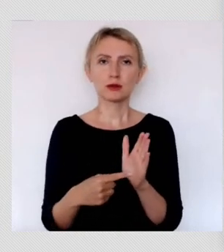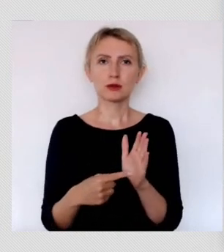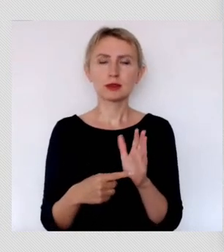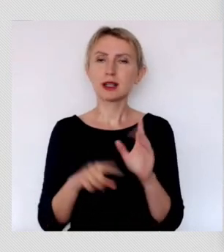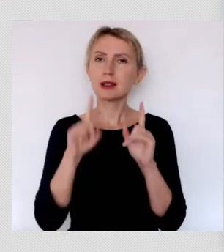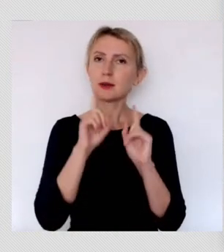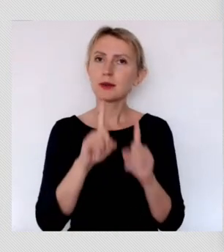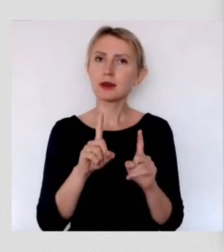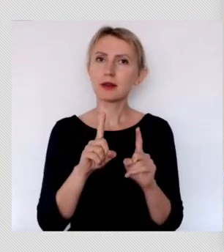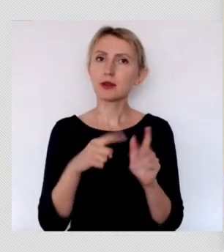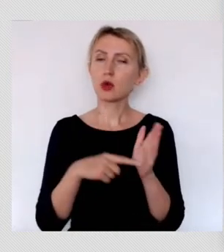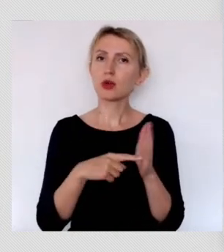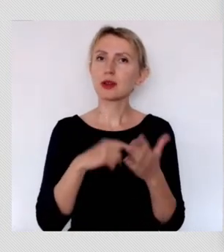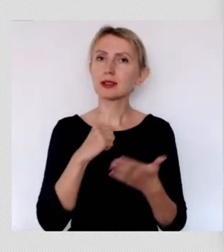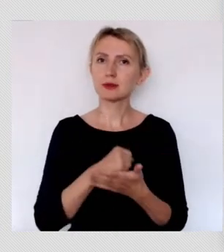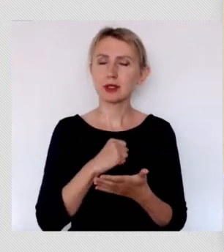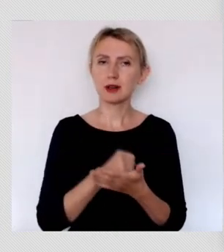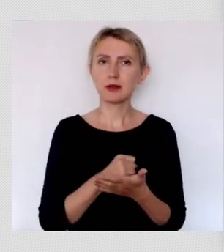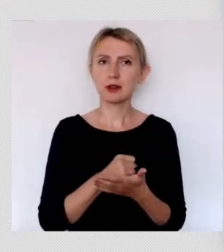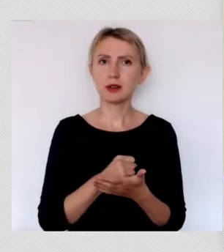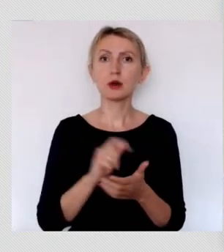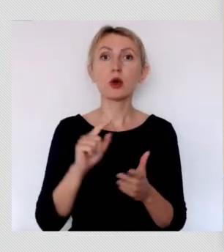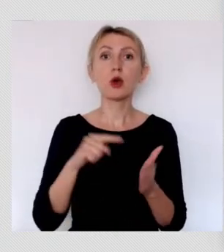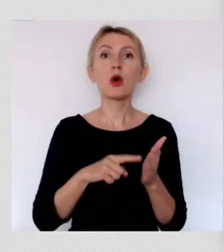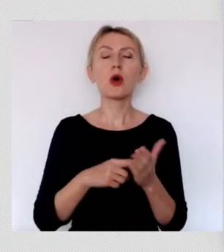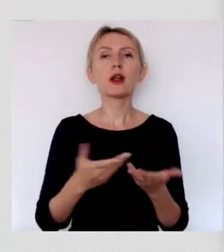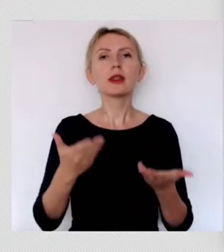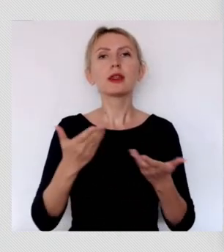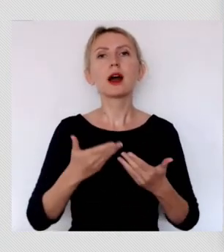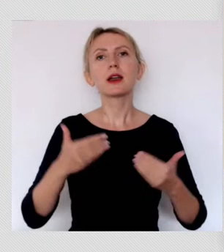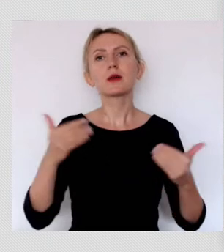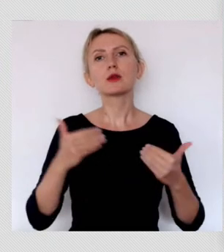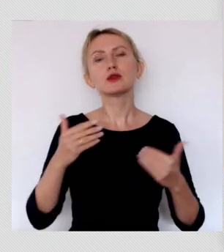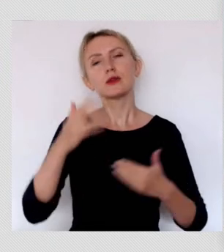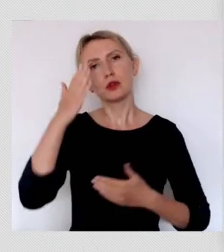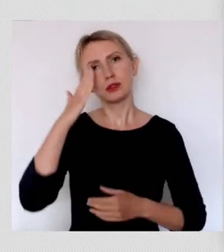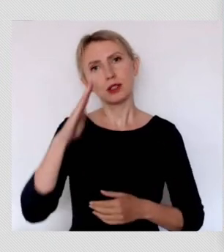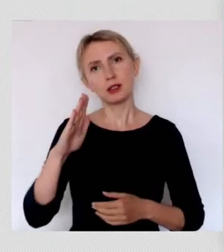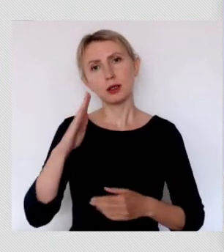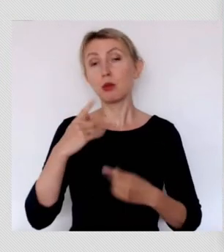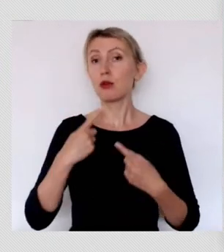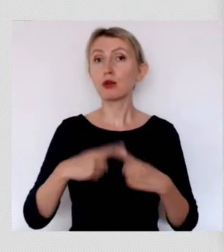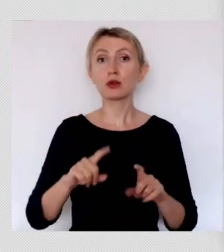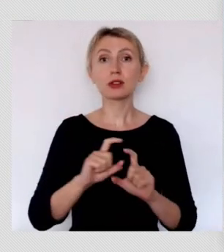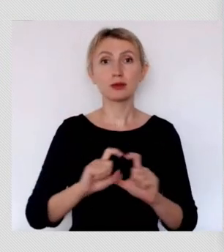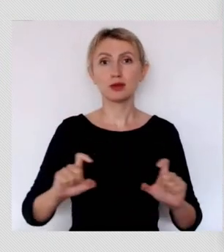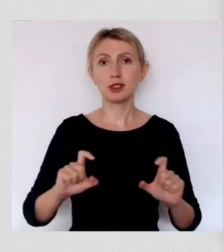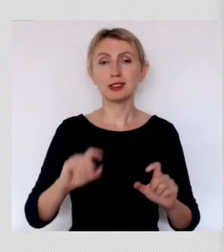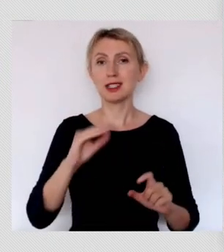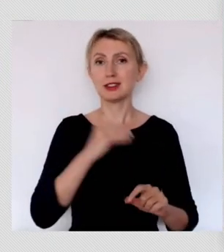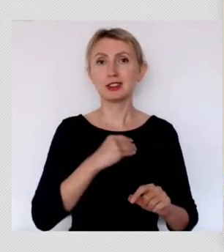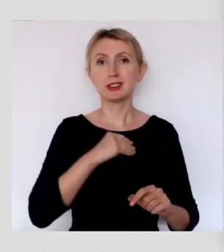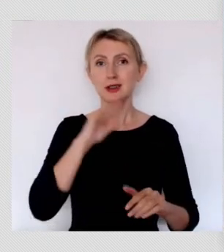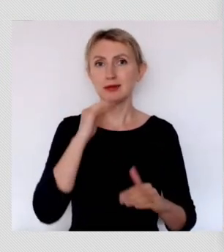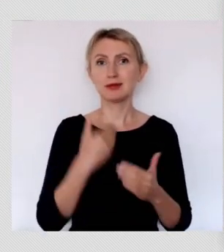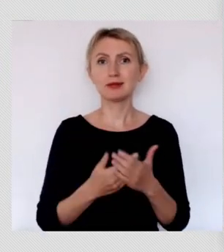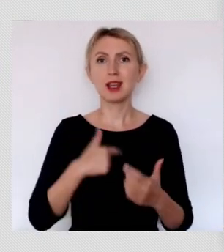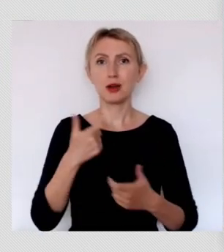ta rzecz i to, co daje jakiekolwiek pole do nadziei, bo w krótkiej perspektywie, to tak szczerze mówiąc, ja sobie robiłem